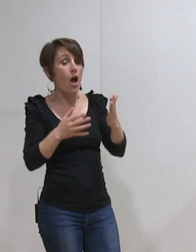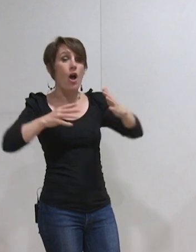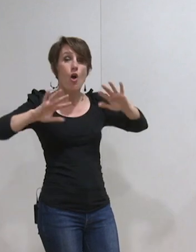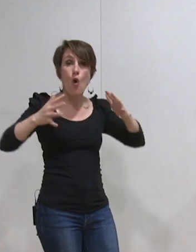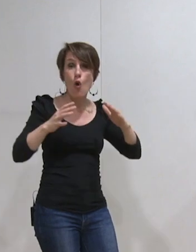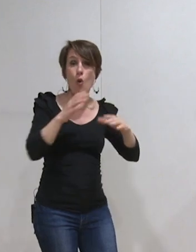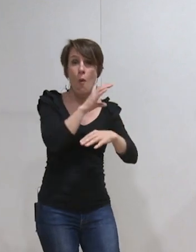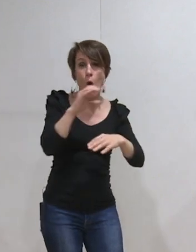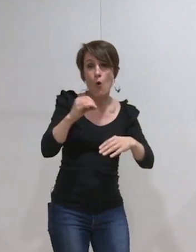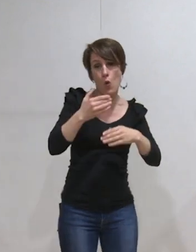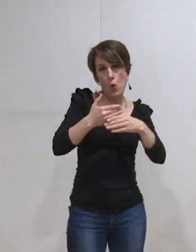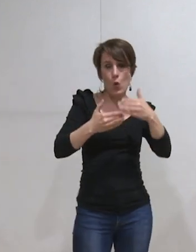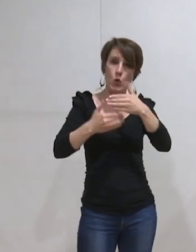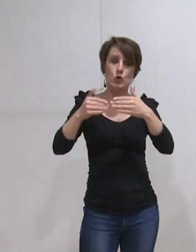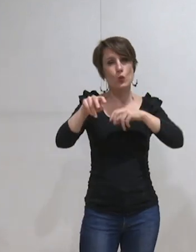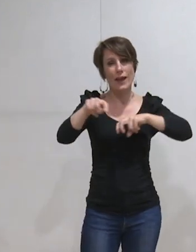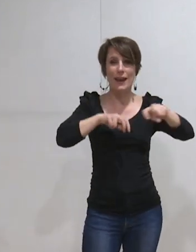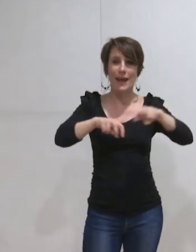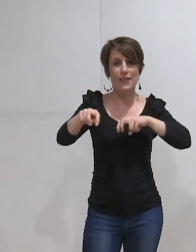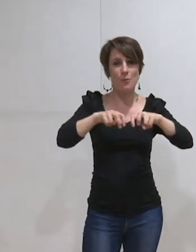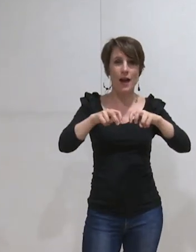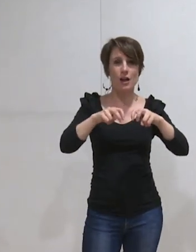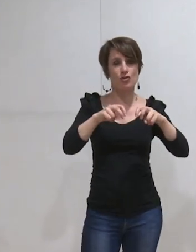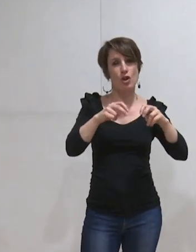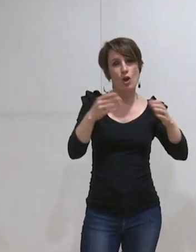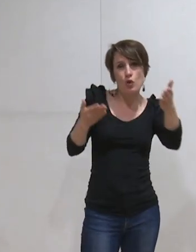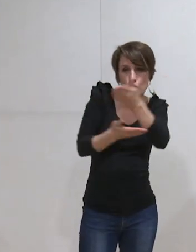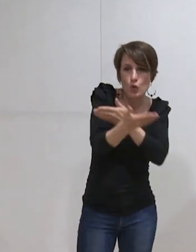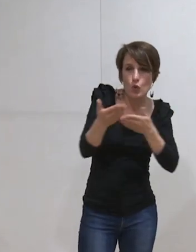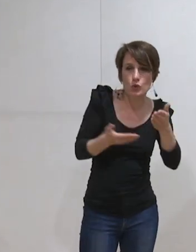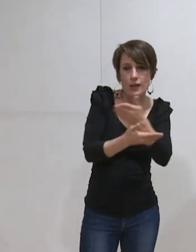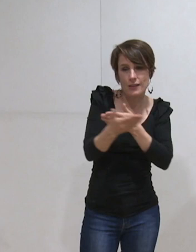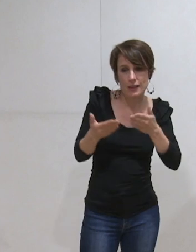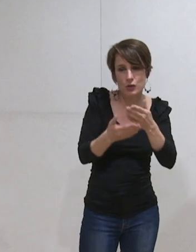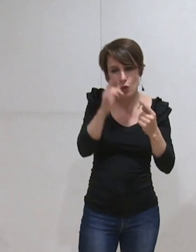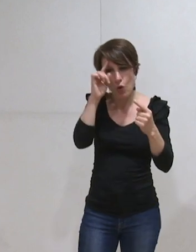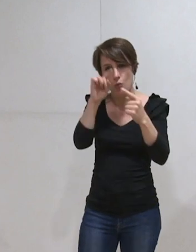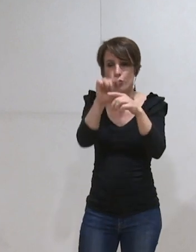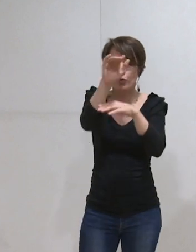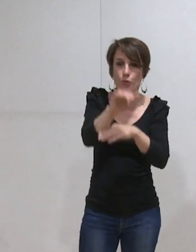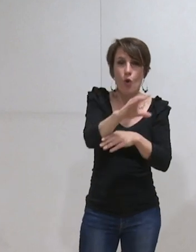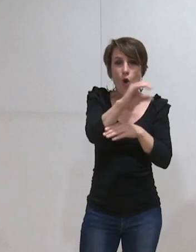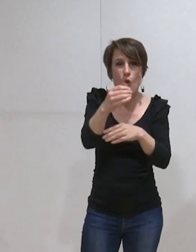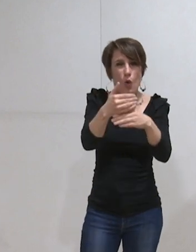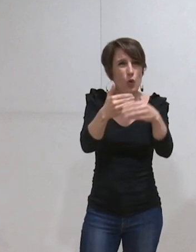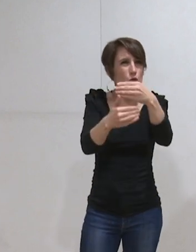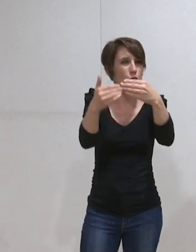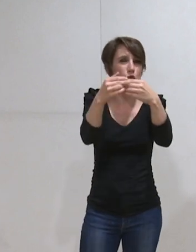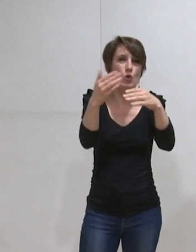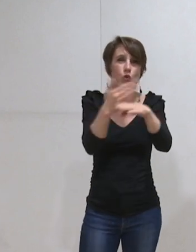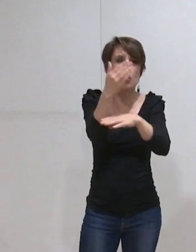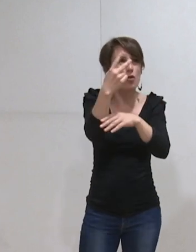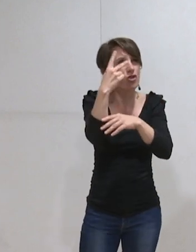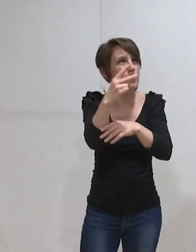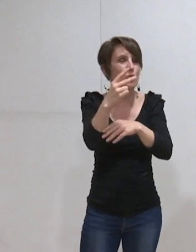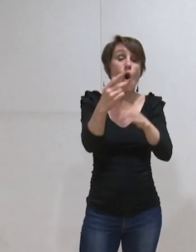démarche de concertation pour garantir la construction du projet de requalification du